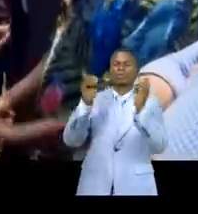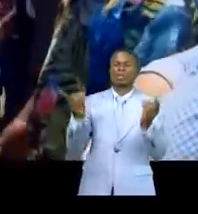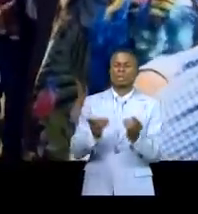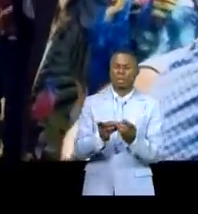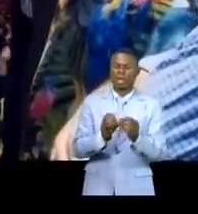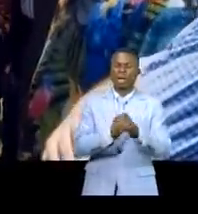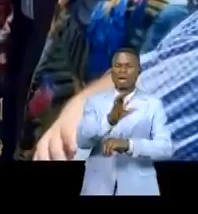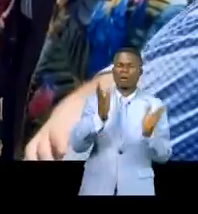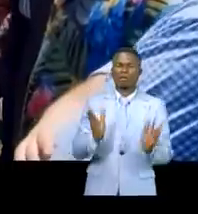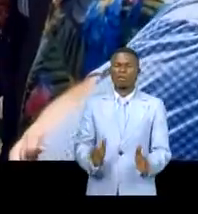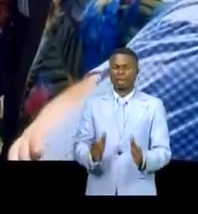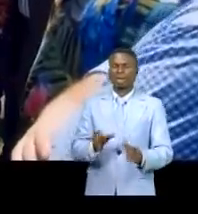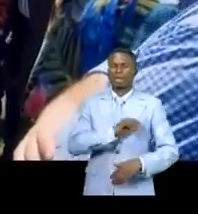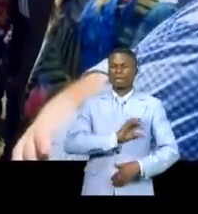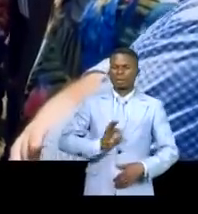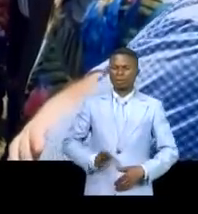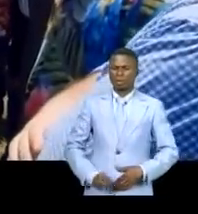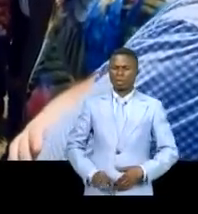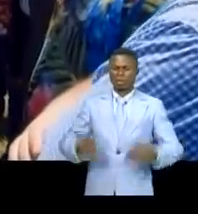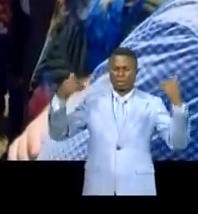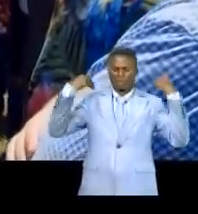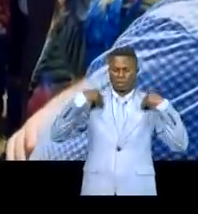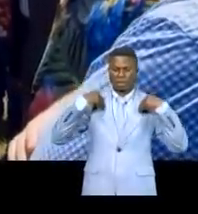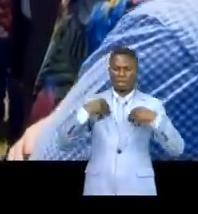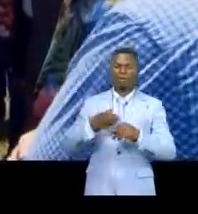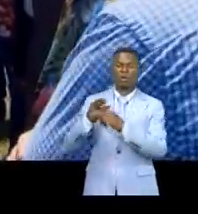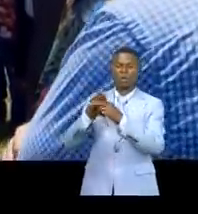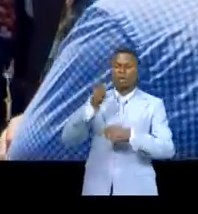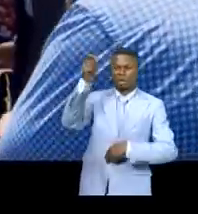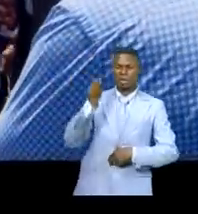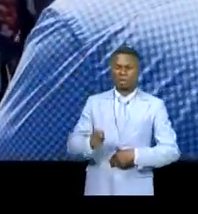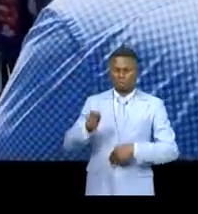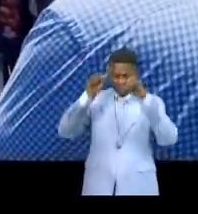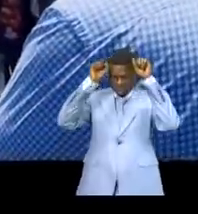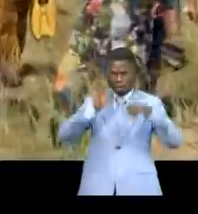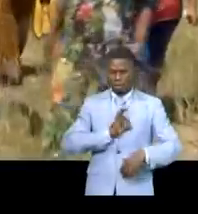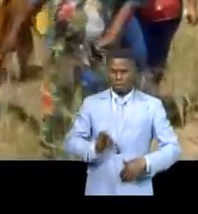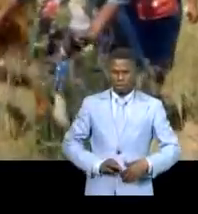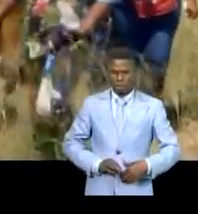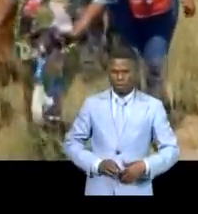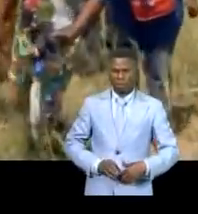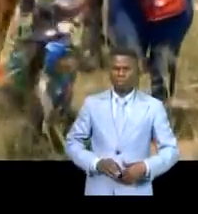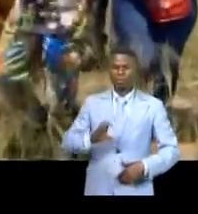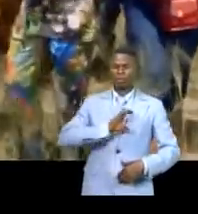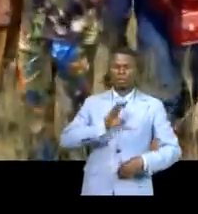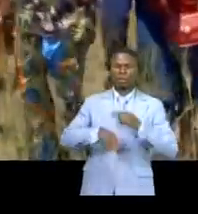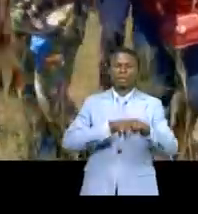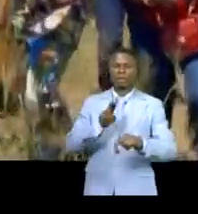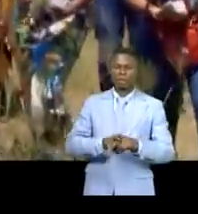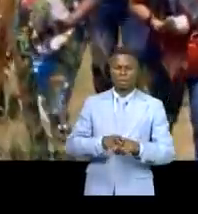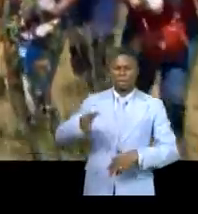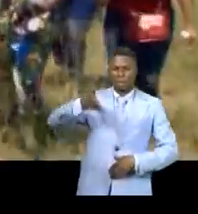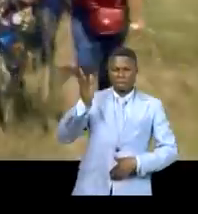République, des représentants du gouvernement, des officiers de la garde républicaine et de la police nationale congolaise, des préposés de Daipen, des